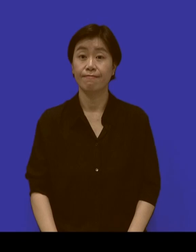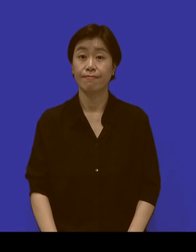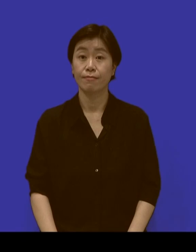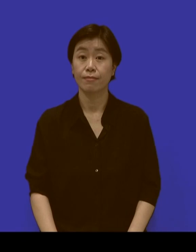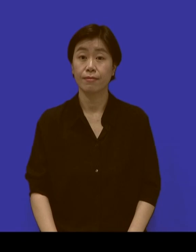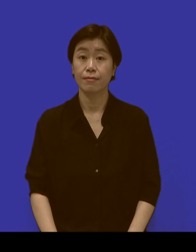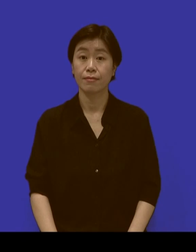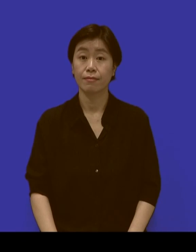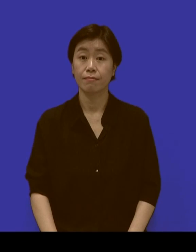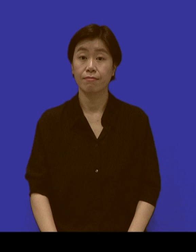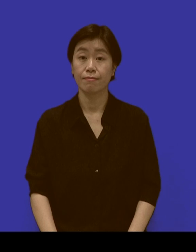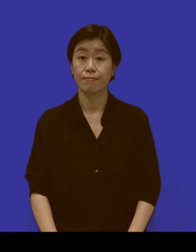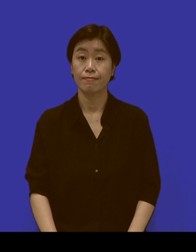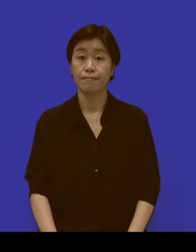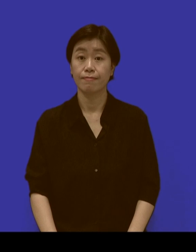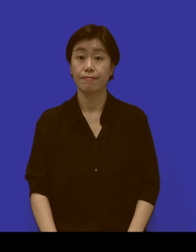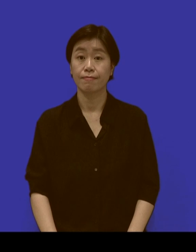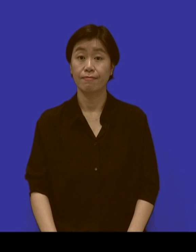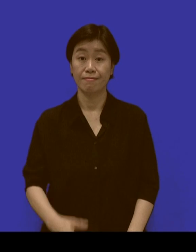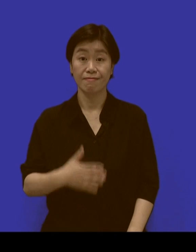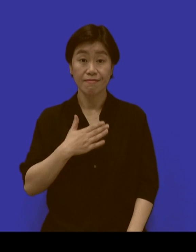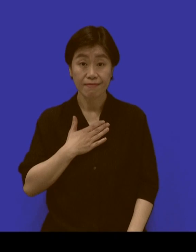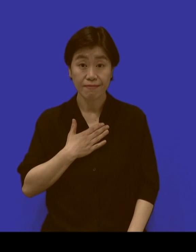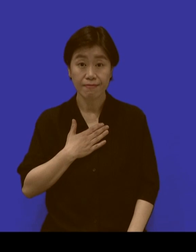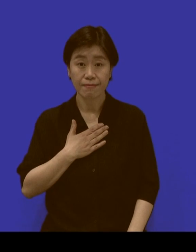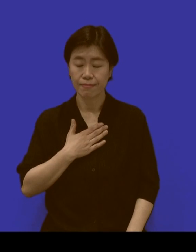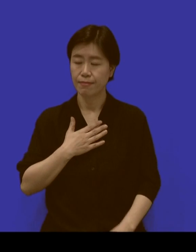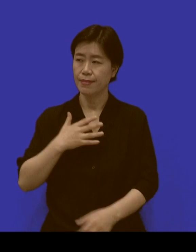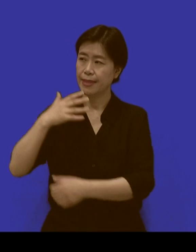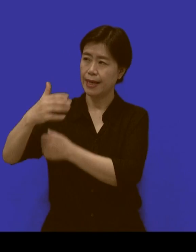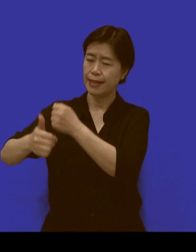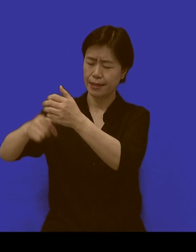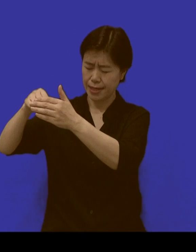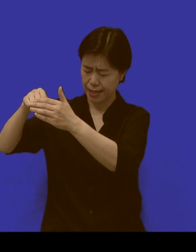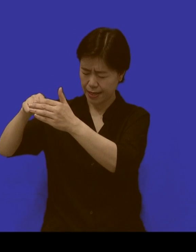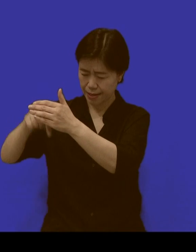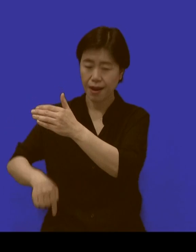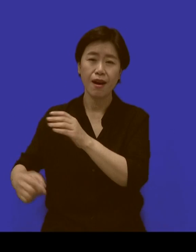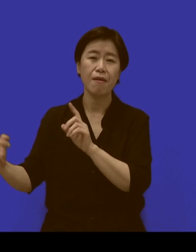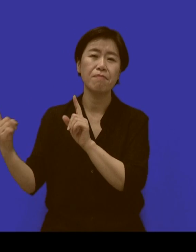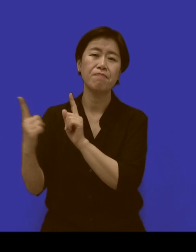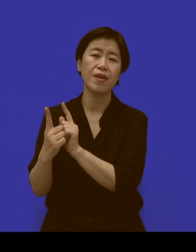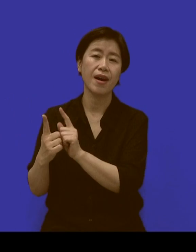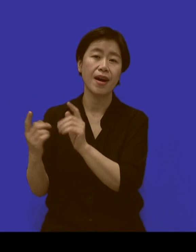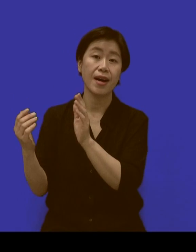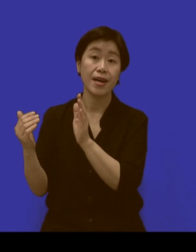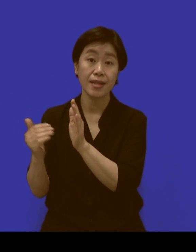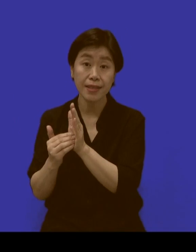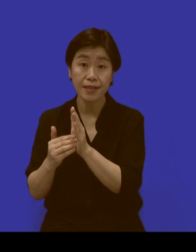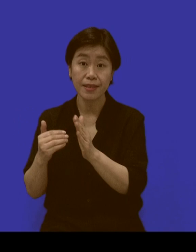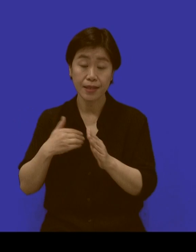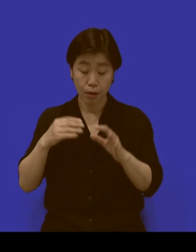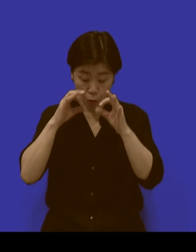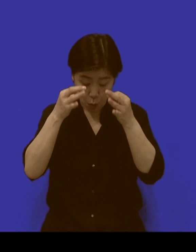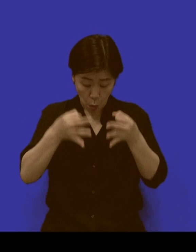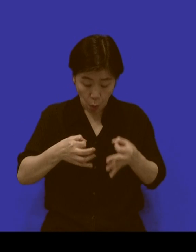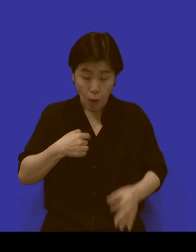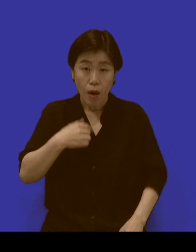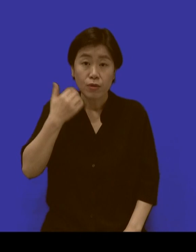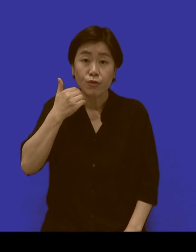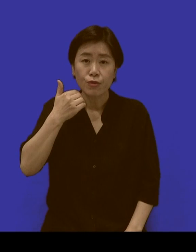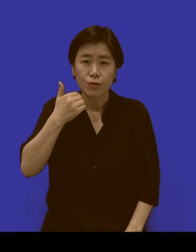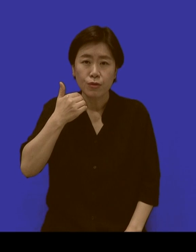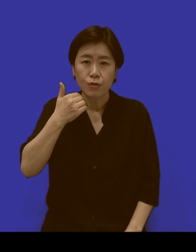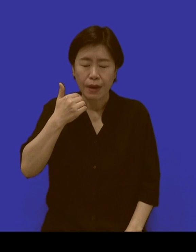네. 저는 하나님을 깊게 만나고 네. 또 내가 누군지 알게 되면 내가 사랑이